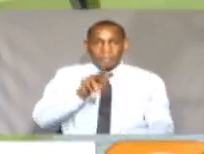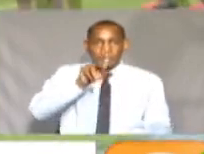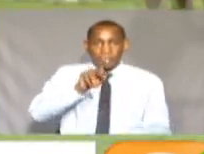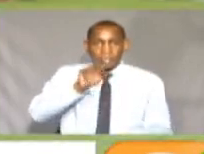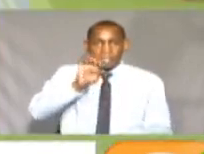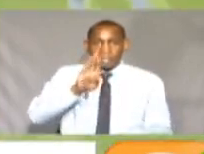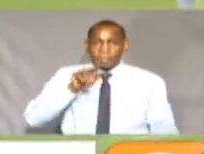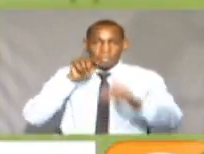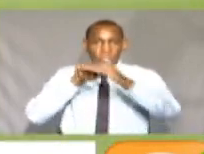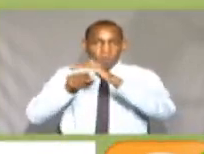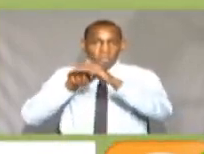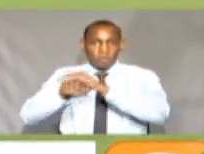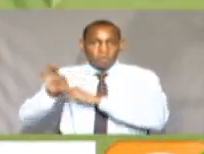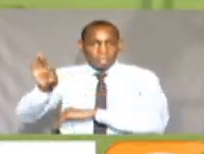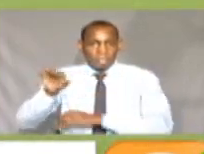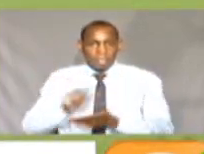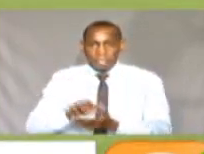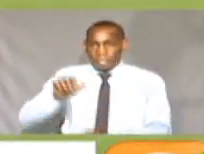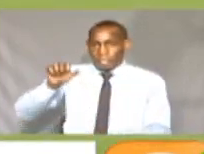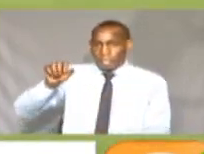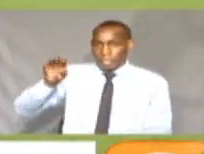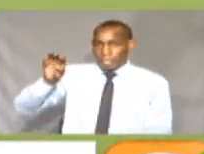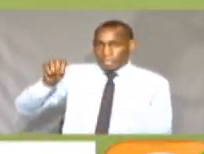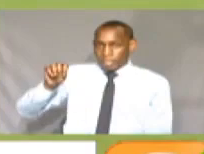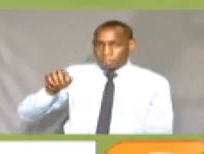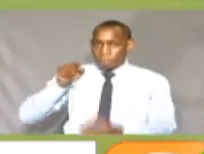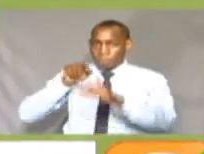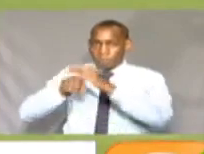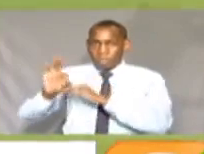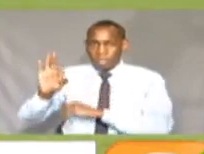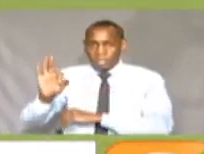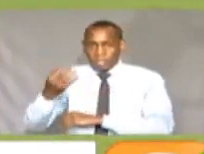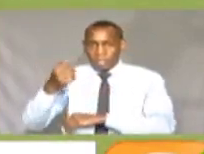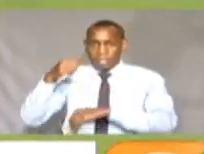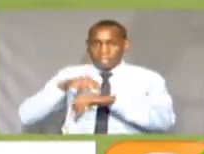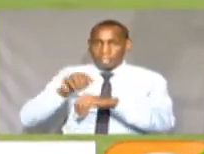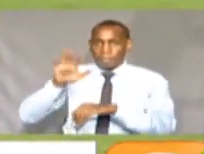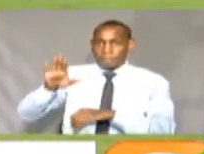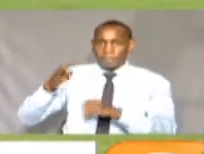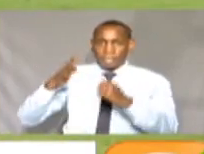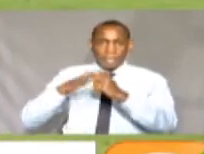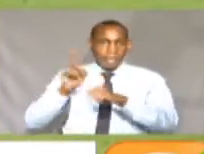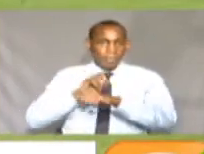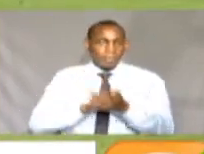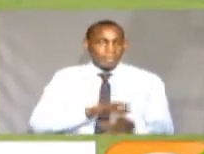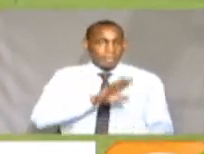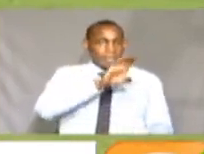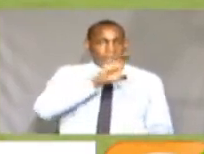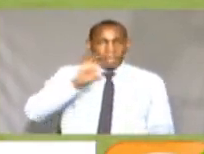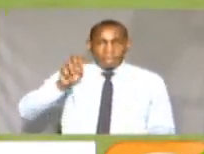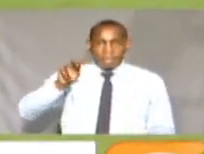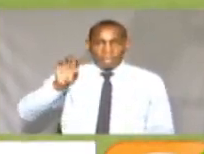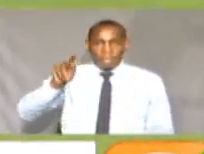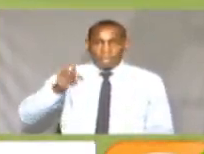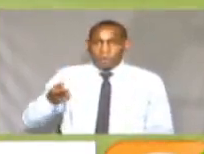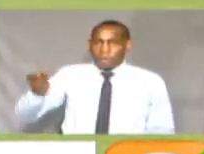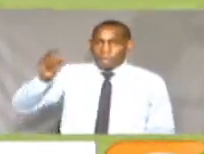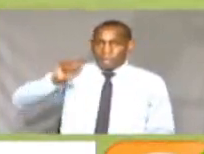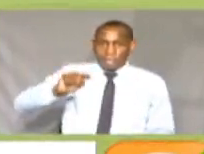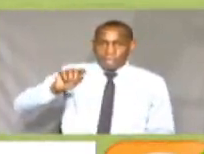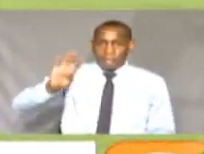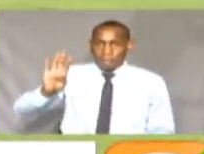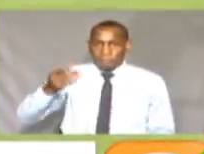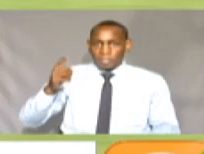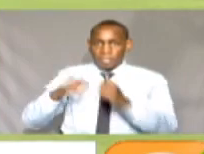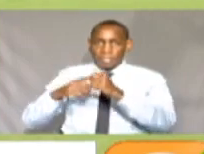ikipata mabao matatu. Na Samuel Mwangi aliwapa goli la tatu kunako dakika 59. Naye Eno Kagwanda akaongeza la 4 dakika